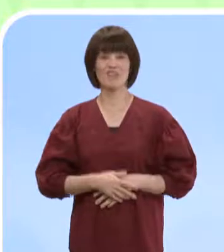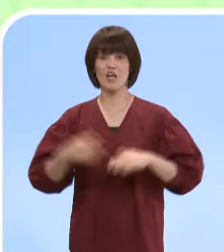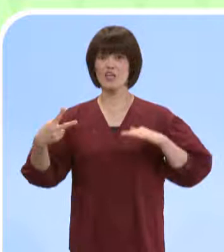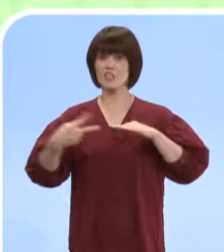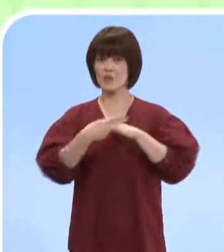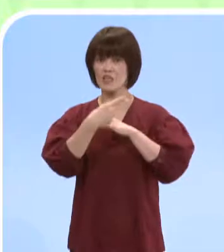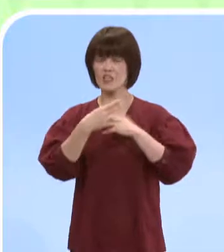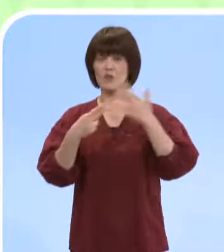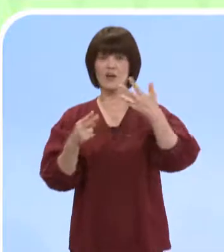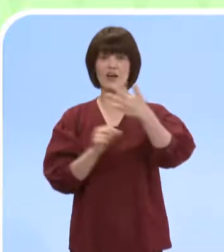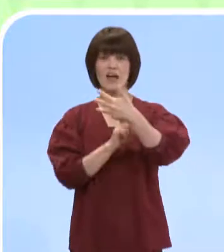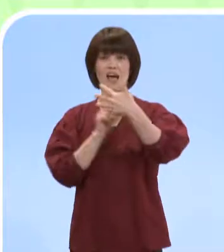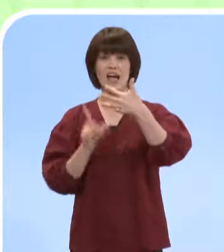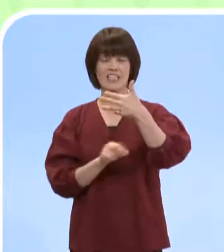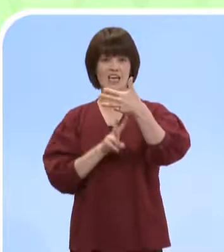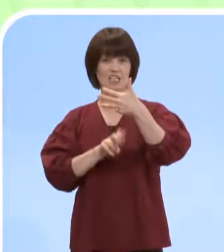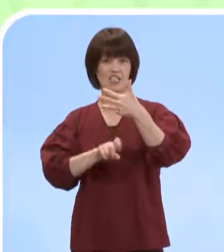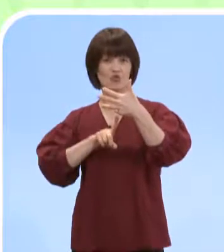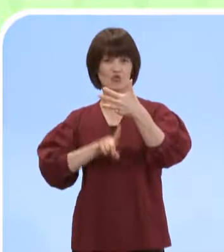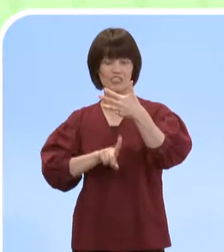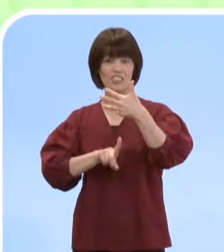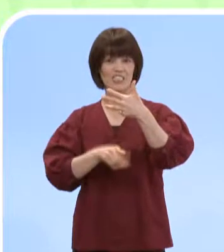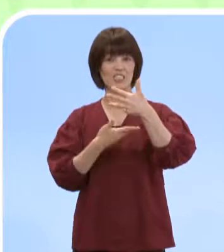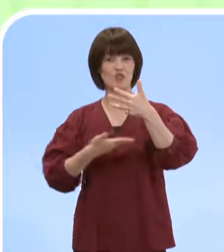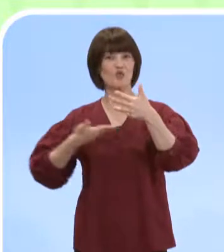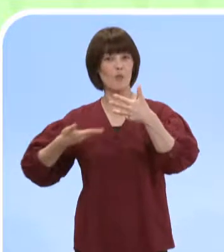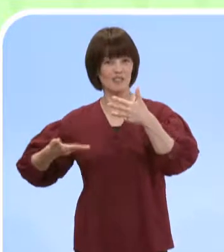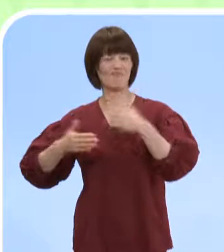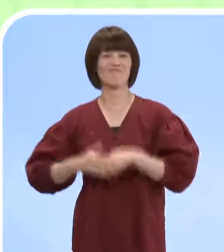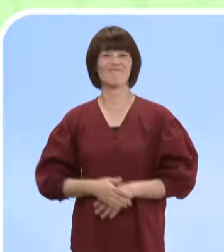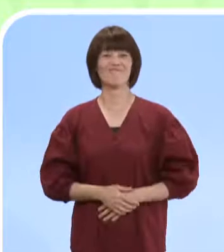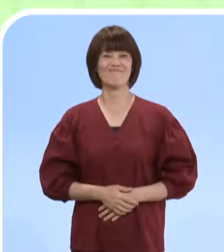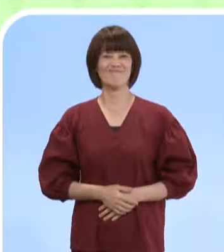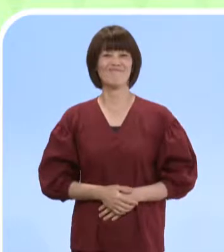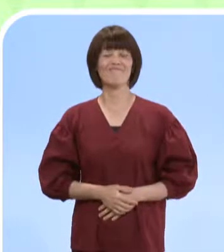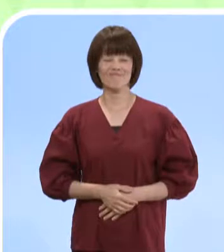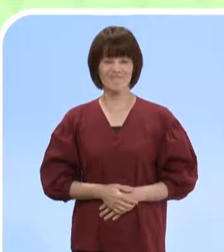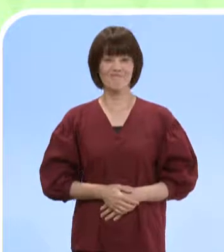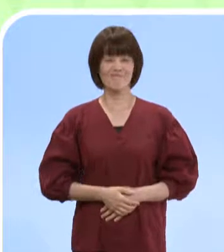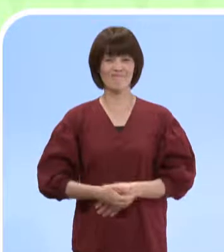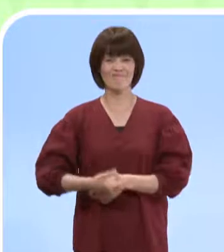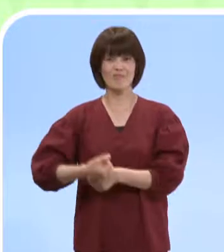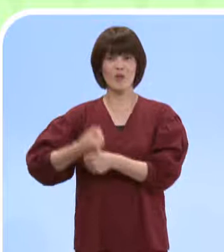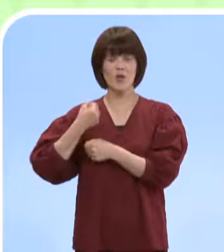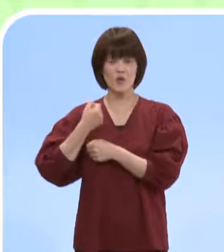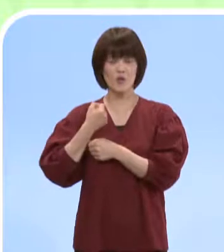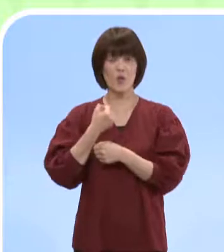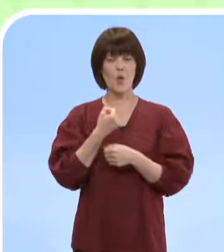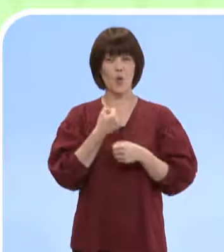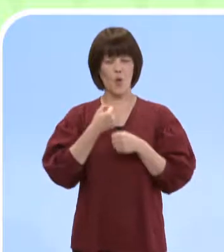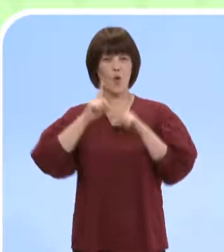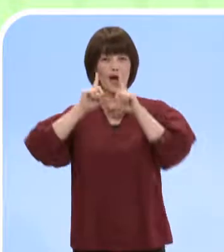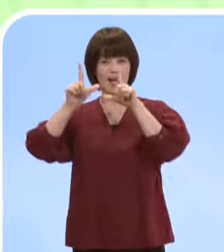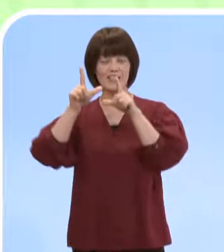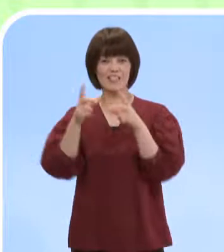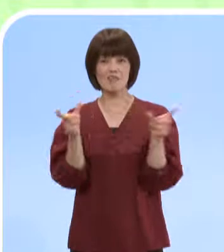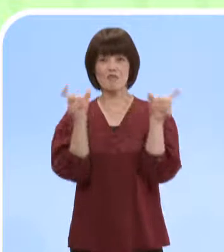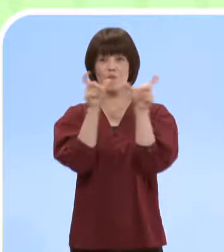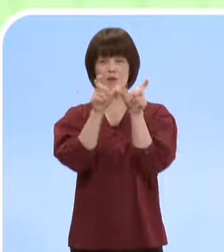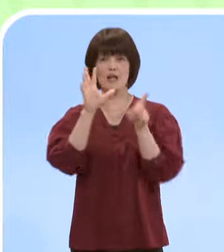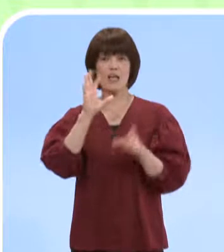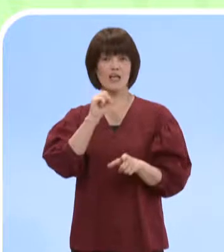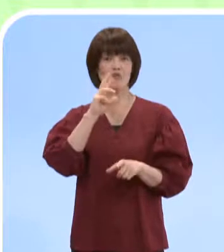から。締め切りは8月21日水曜必着です。兵庫発信のハッシュタグをつ